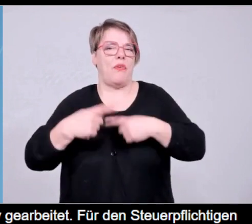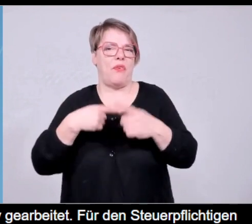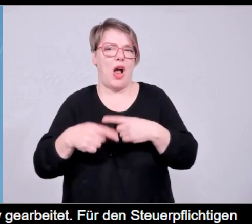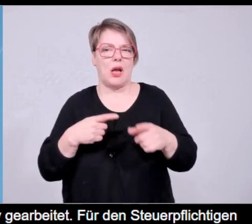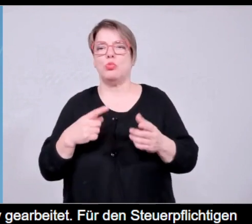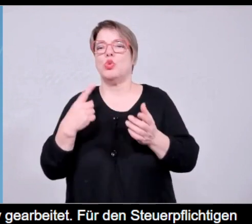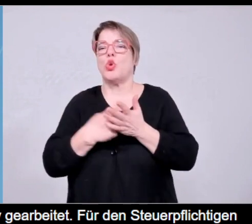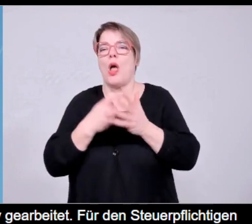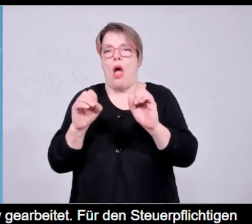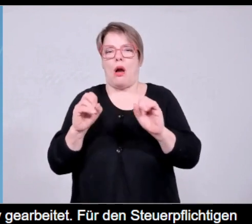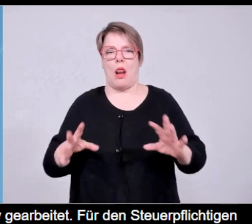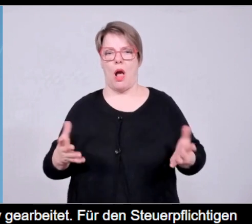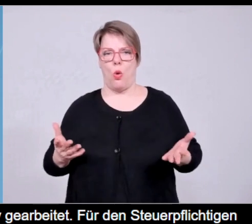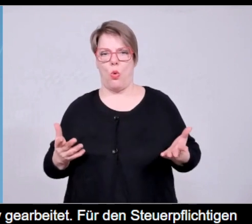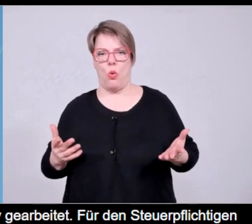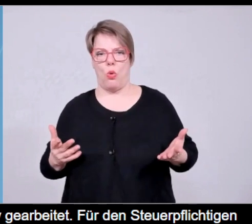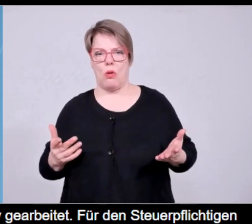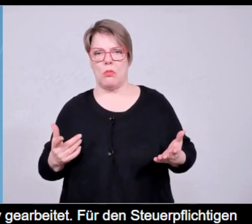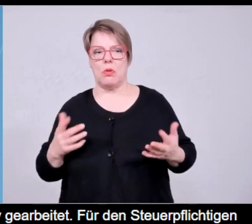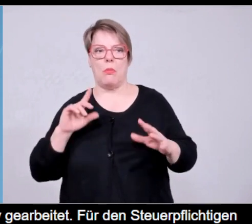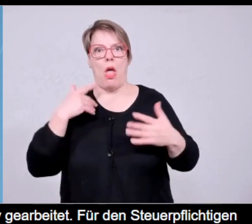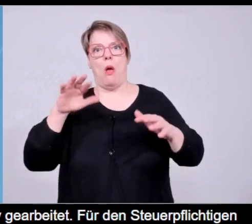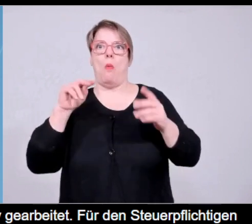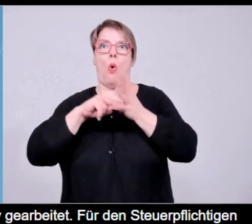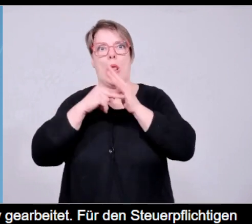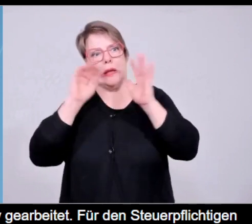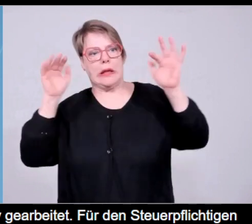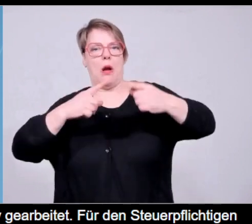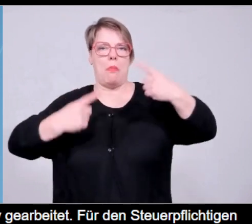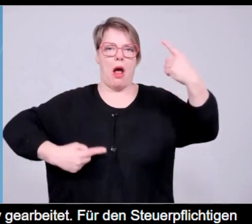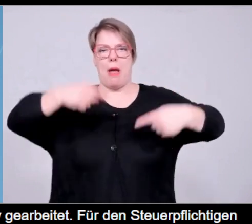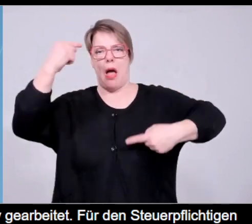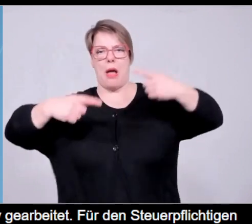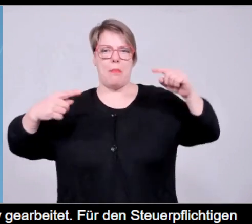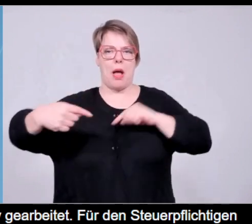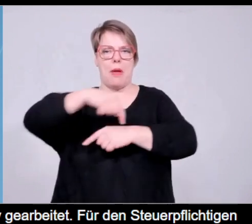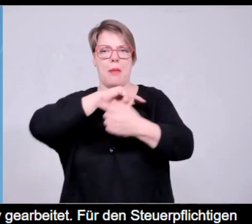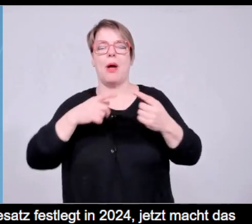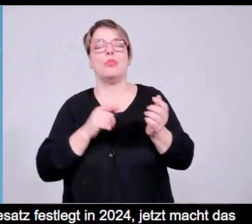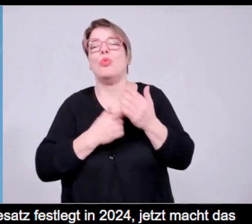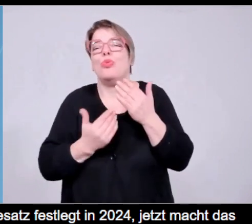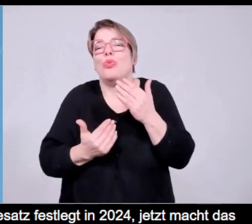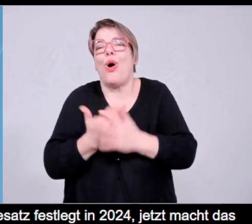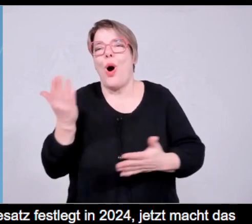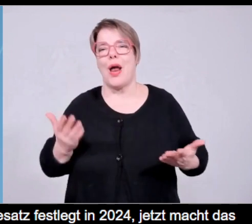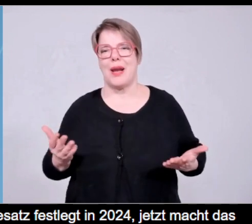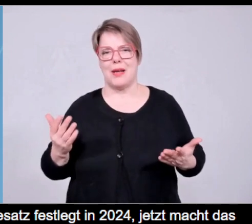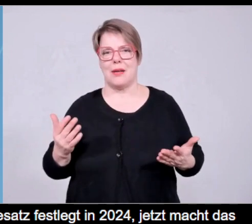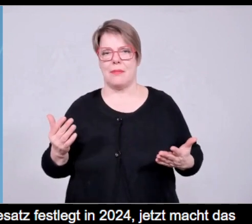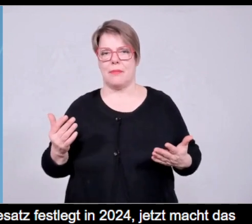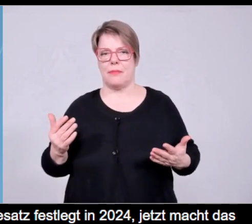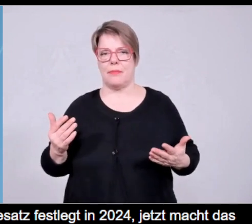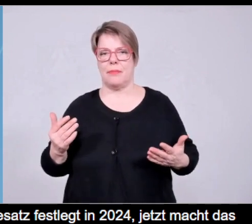man einfach im Vergleich zum Bund sehr wenig Angaben braucht. Ich sage es nochmal, nur einmalig, nicht alle sieben Jahre. Und insbesondere die